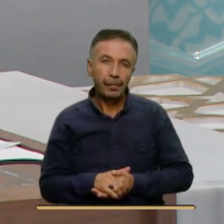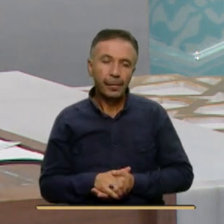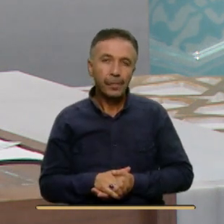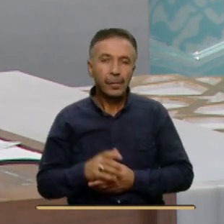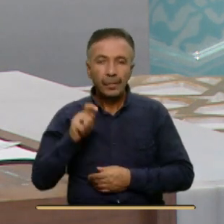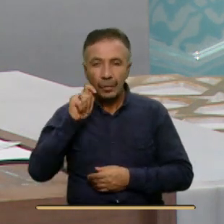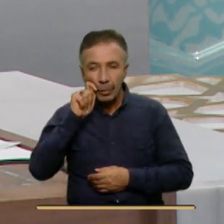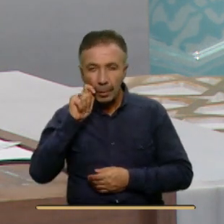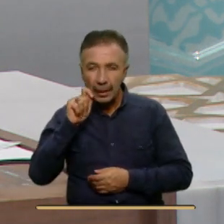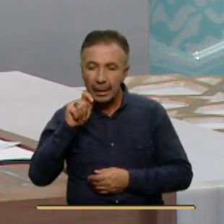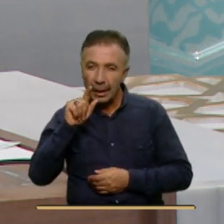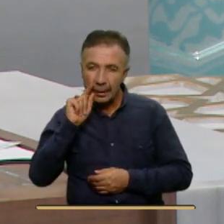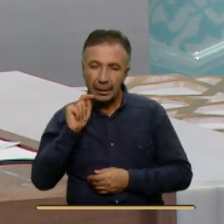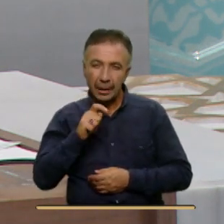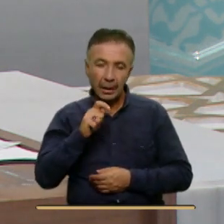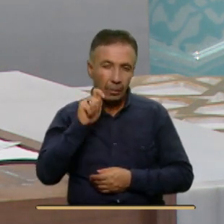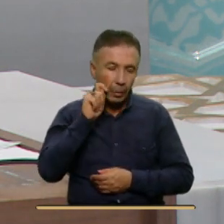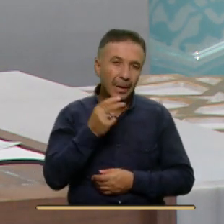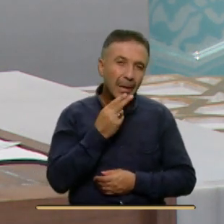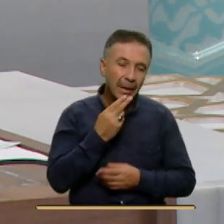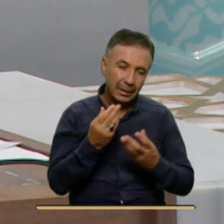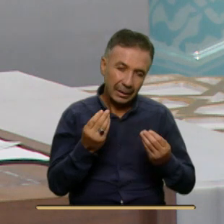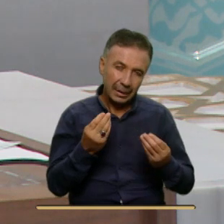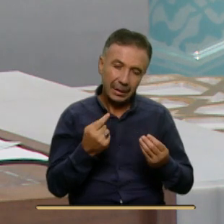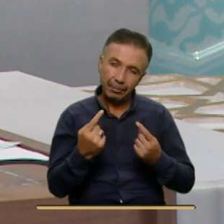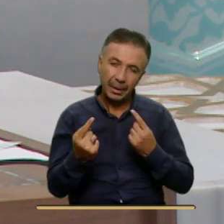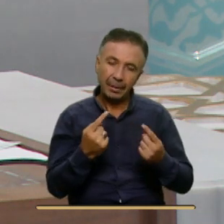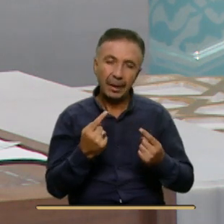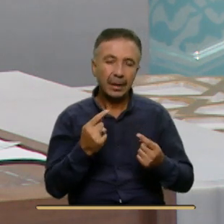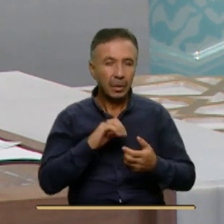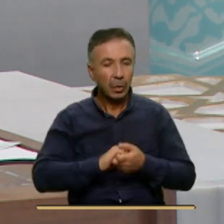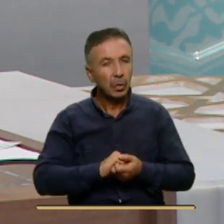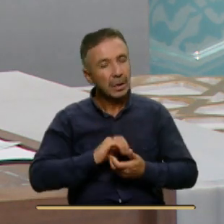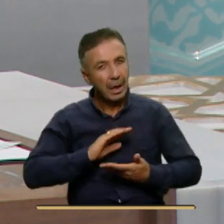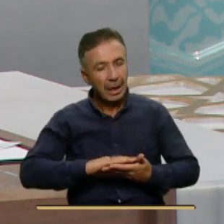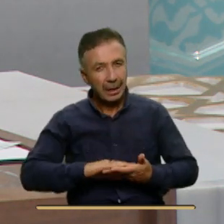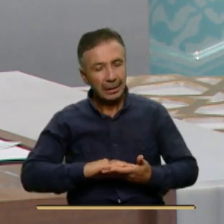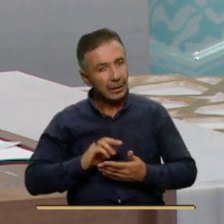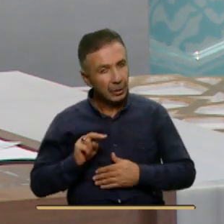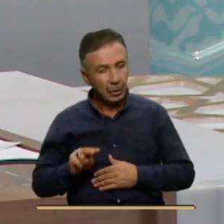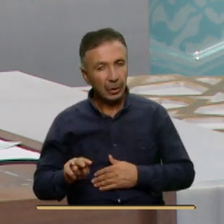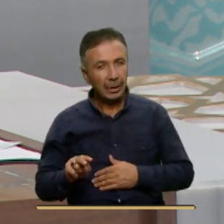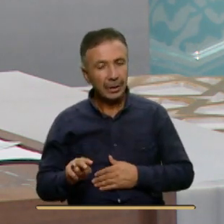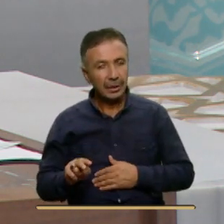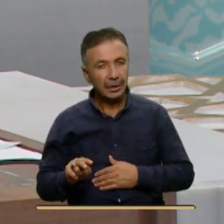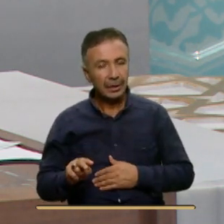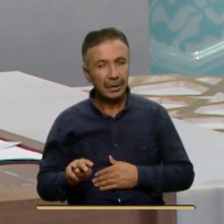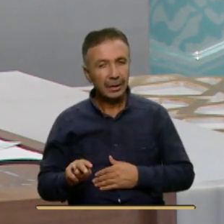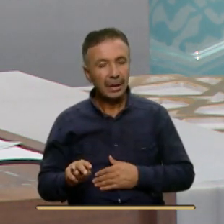Mümin erkekler, mümin kadınlar birbirlerinin dostu, arkadaşı, velisi, yoldaşı, sırdaşıdır.